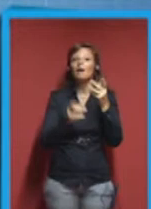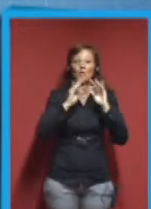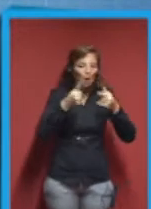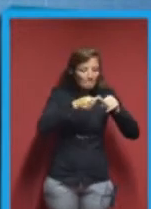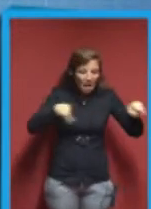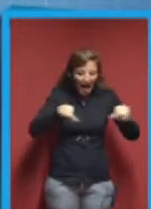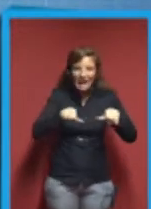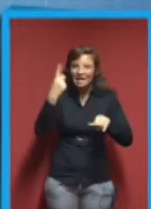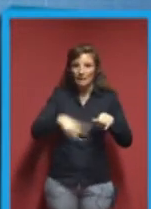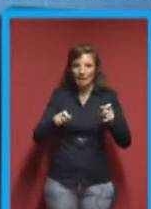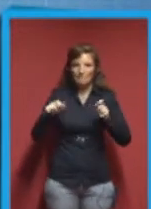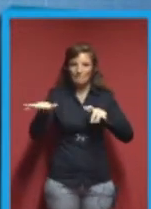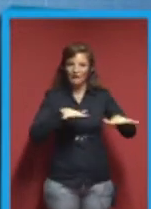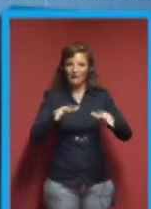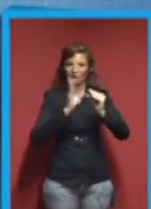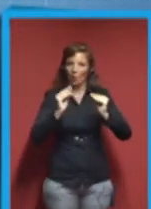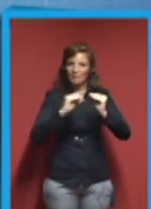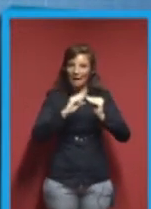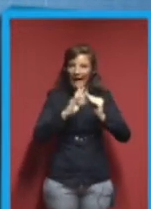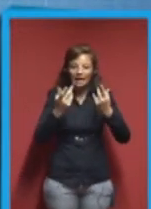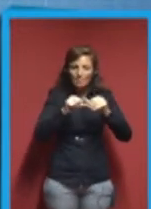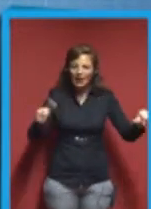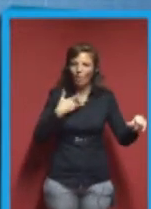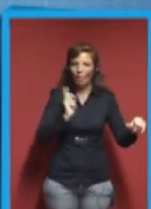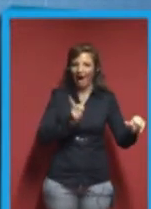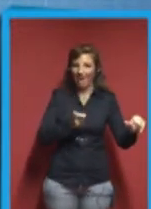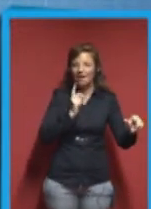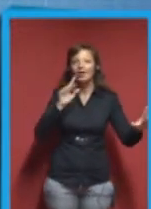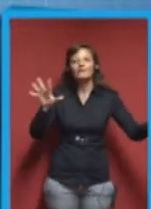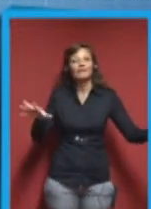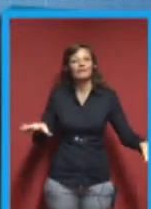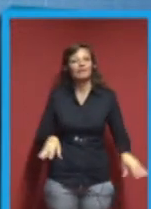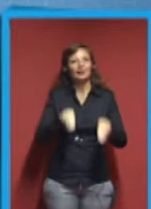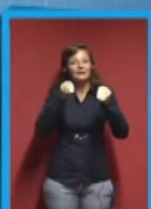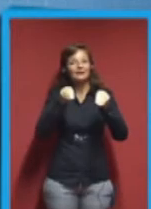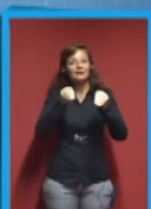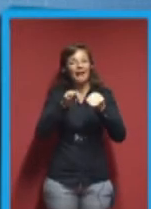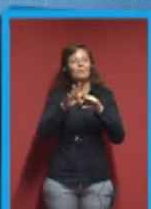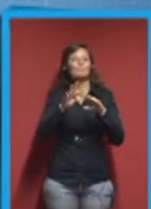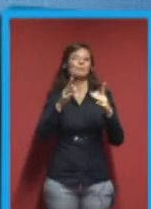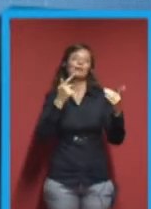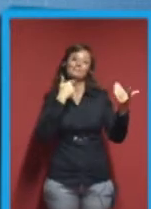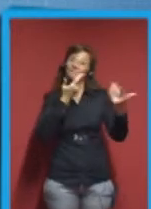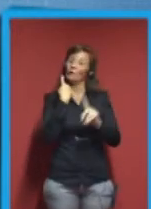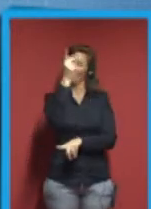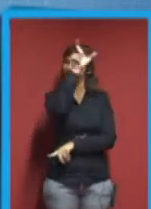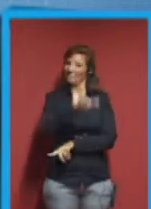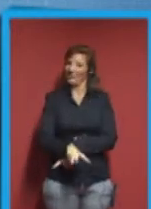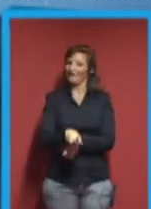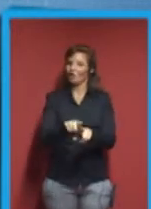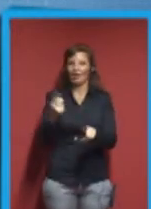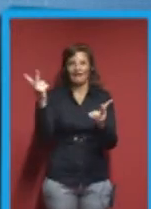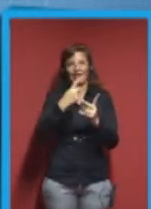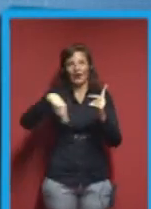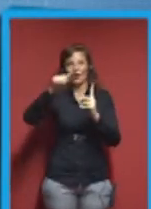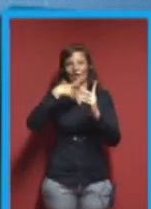movimento Maker, i grandi movimenti alla base di questo movimento, e cominciamo con una persona che noi ammiriamo